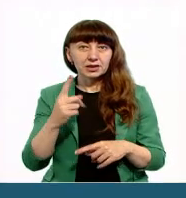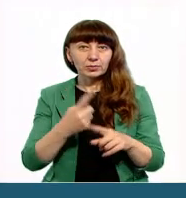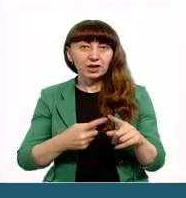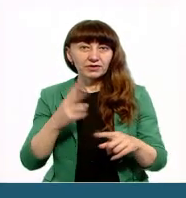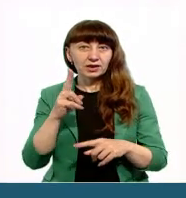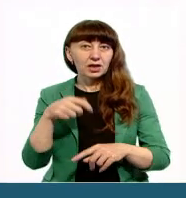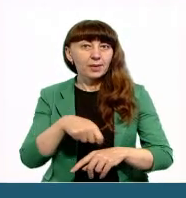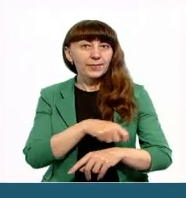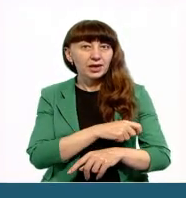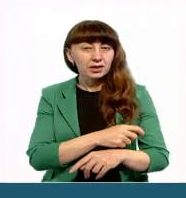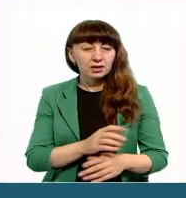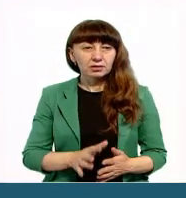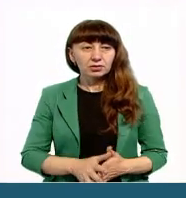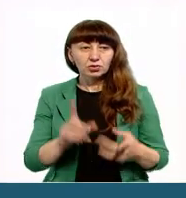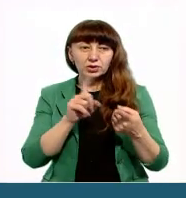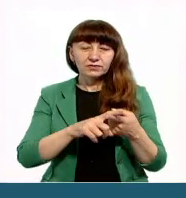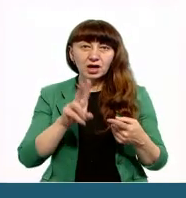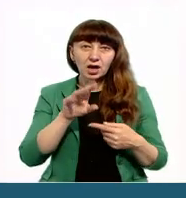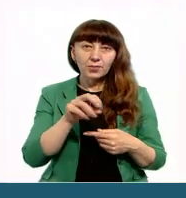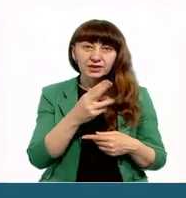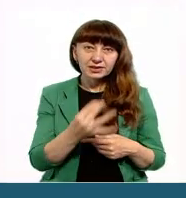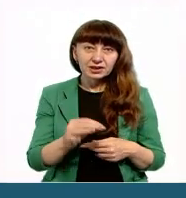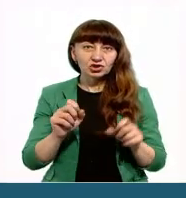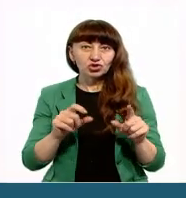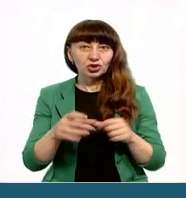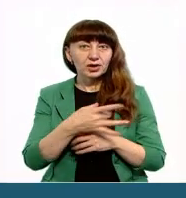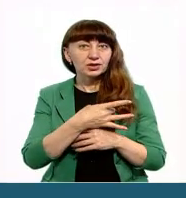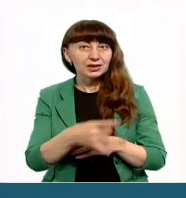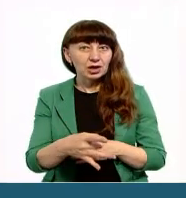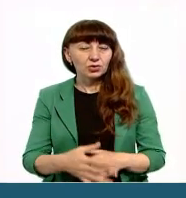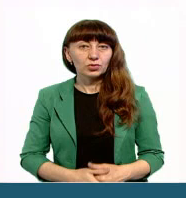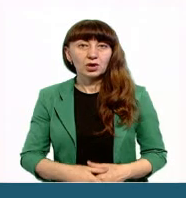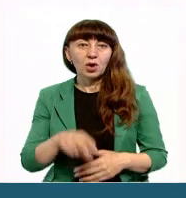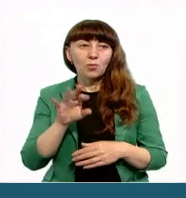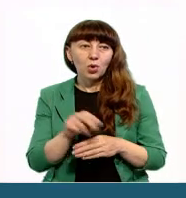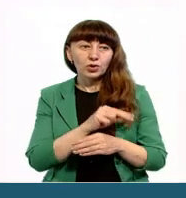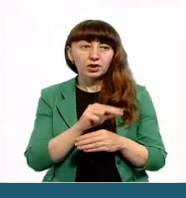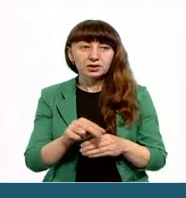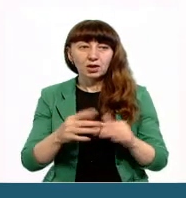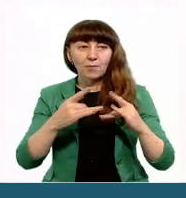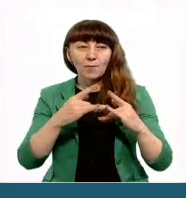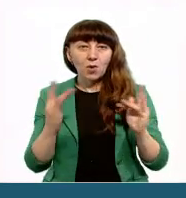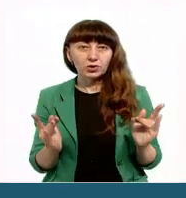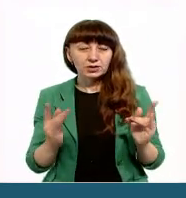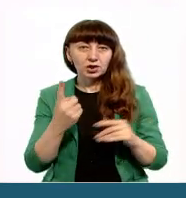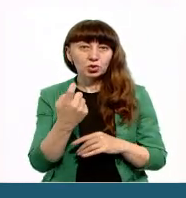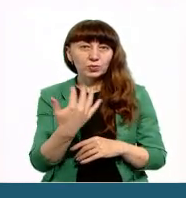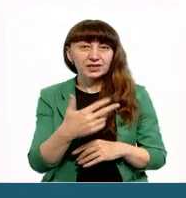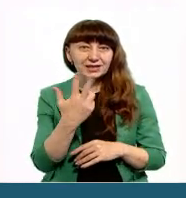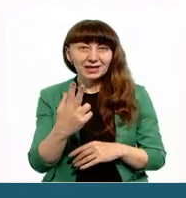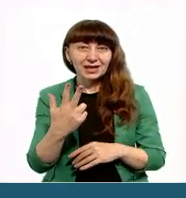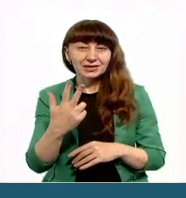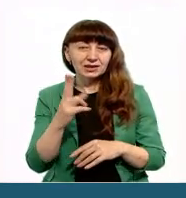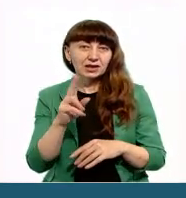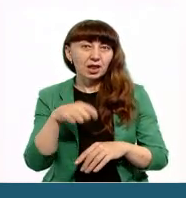километров, который связывает Камыстинский и Житыгаринский районы. В рамках реконструкции моста на 153-м километре